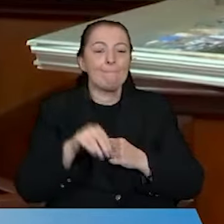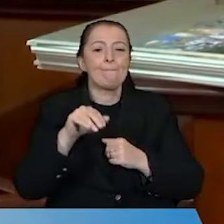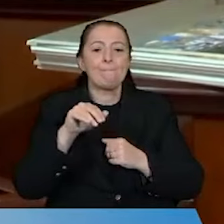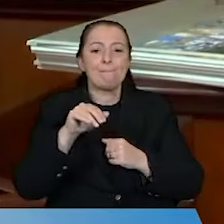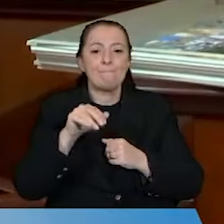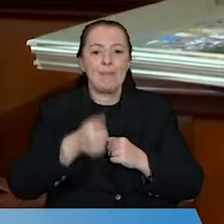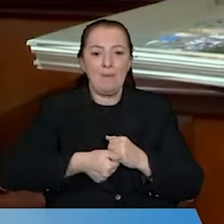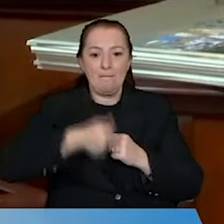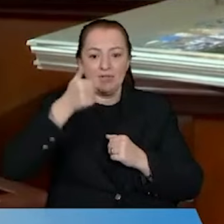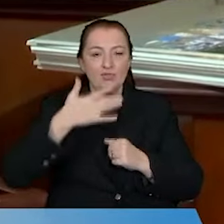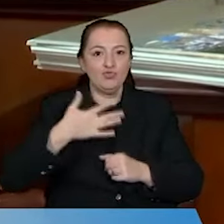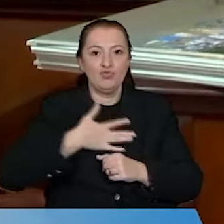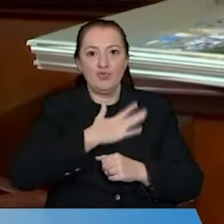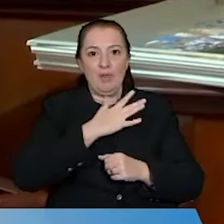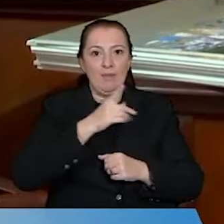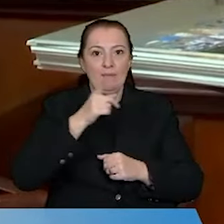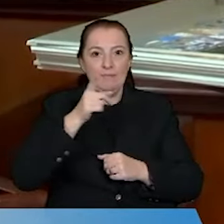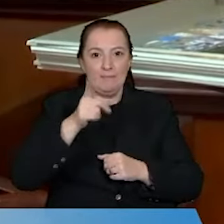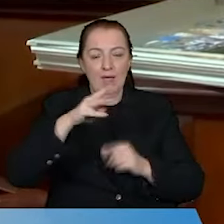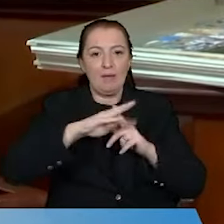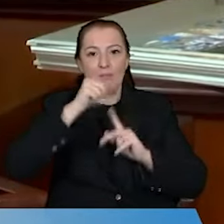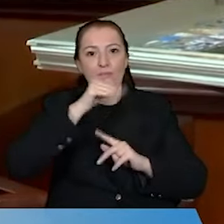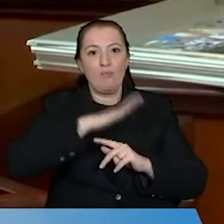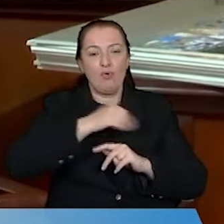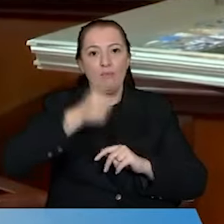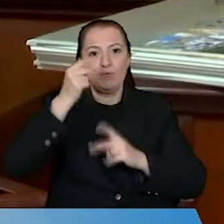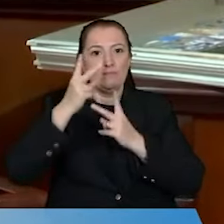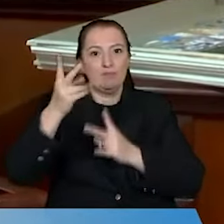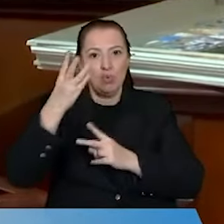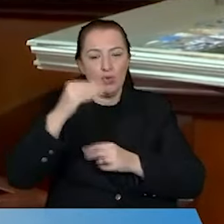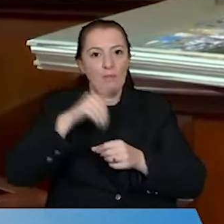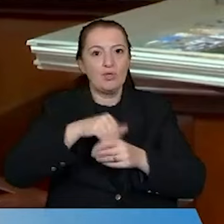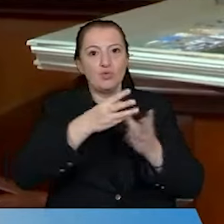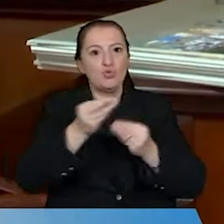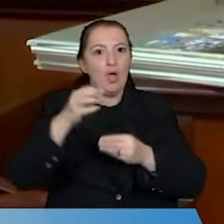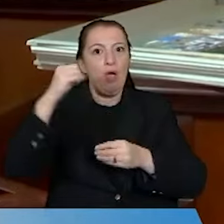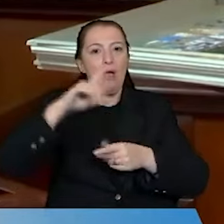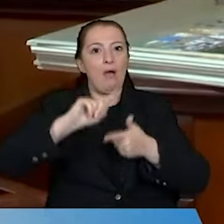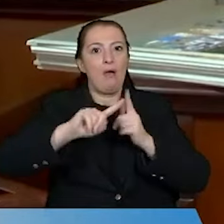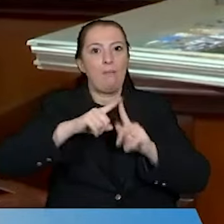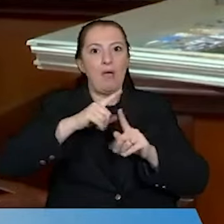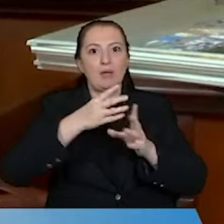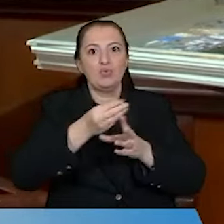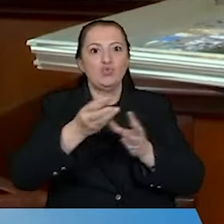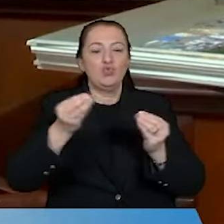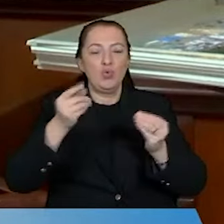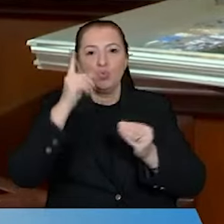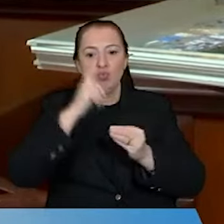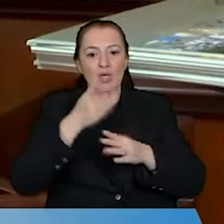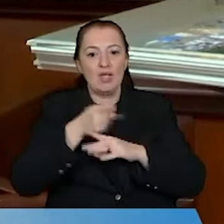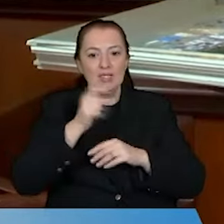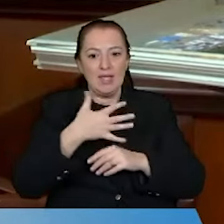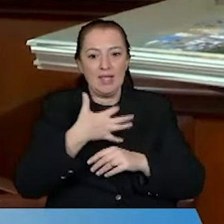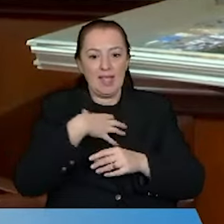yani başkanlığın Cumhuriyet Halk Partisi'nde olması, Ekrem Başkan'ın başkan olması, meclis çoğunluğun da AK Parti'de olması dolayısıyla da gerçekten